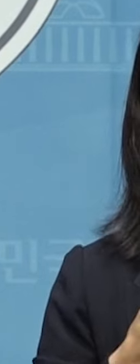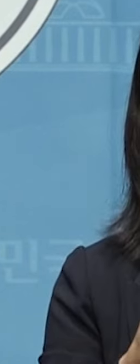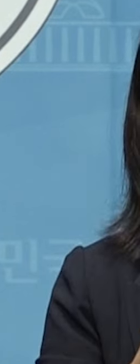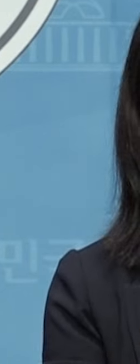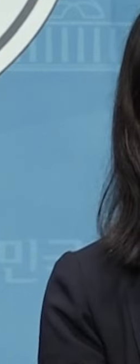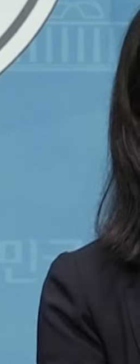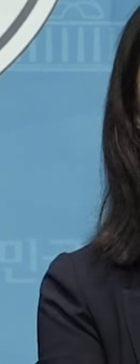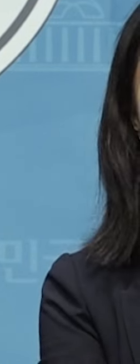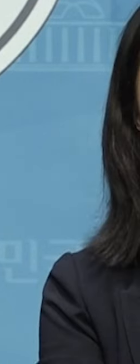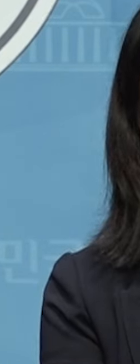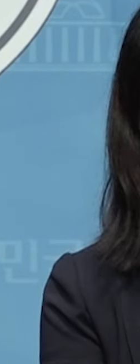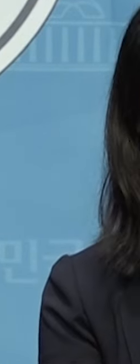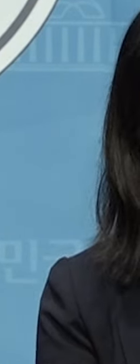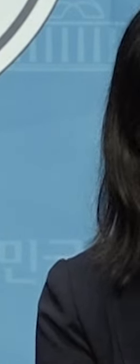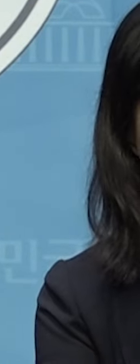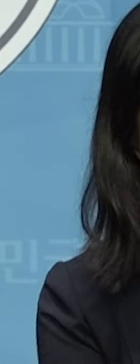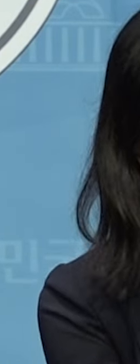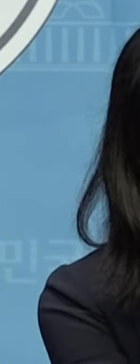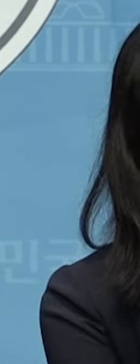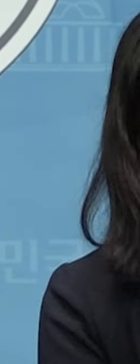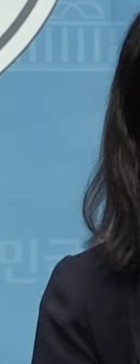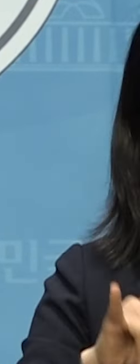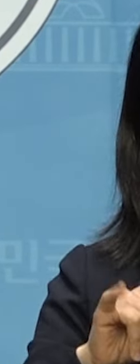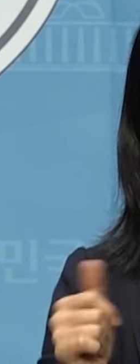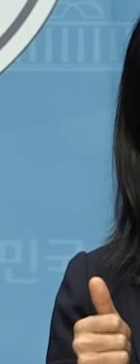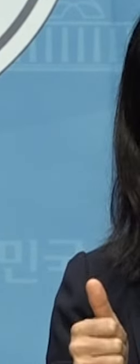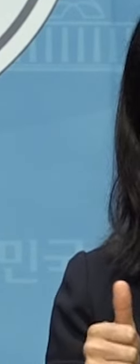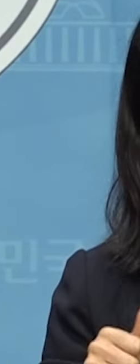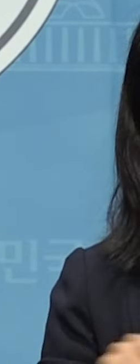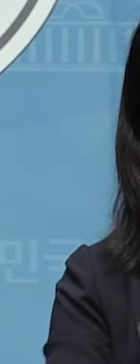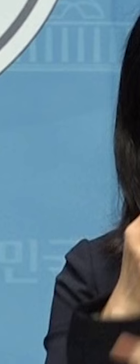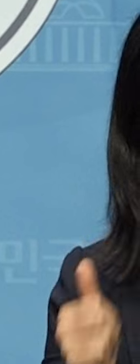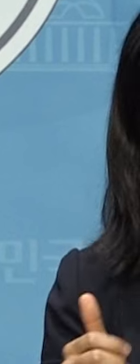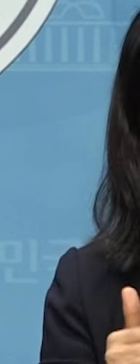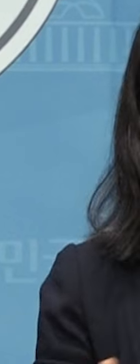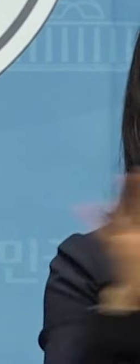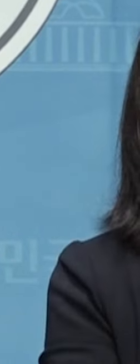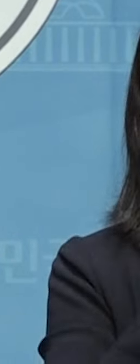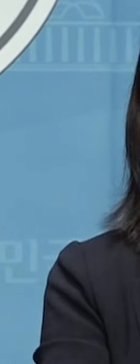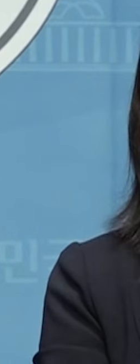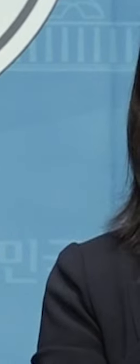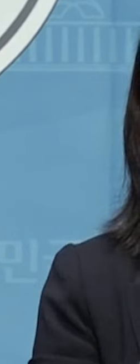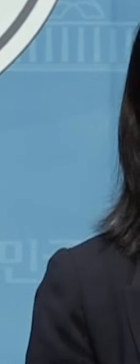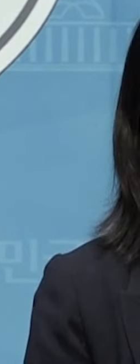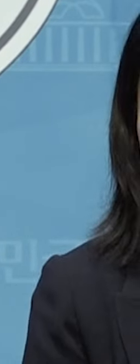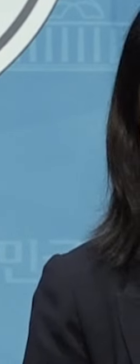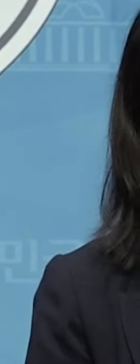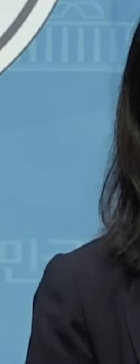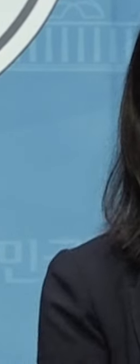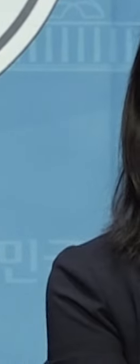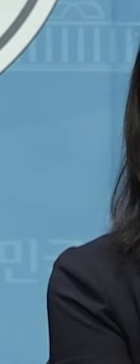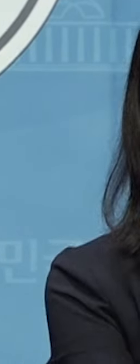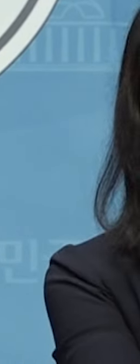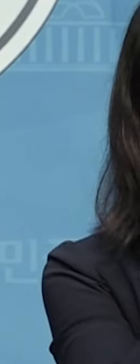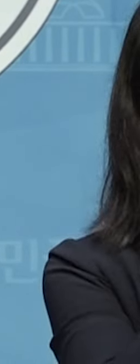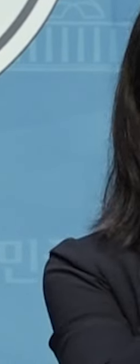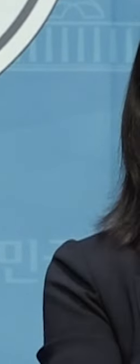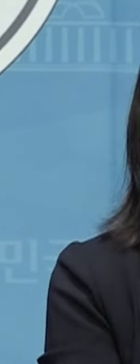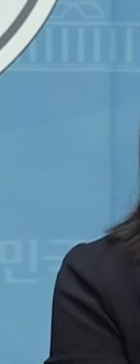호소합니다 병 특검에 대한 국민적 요구는 대통령과 여당이 문고